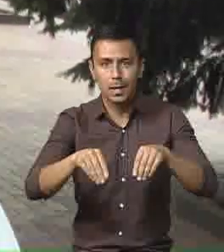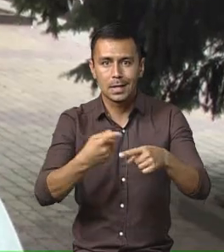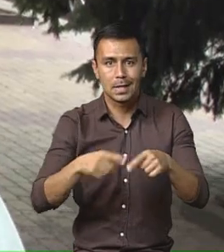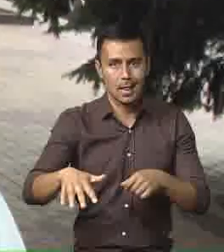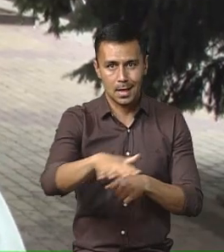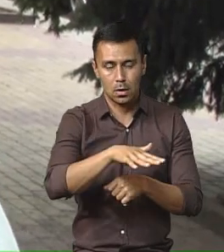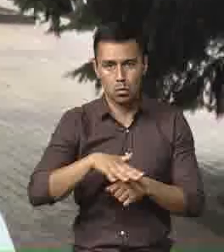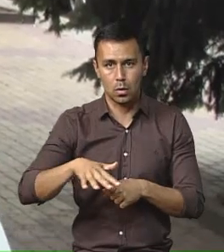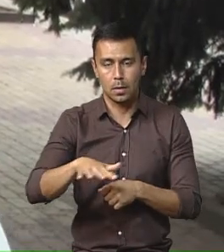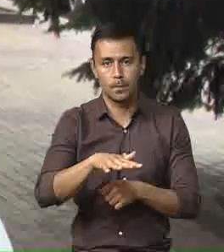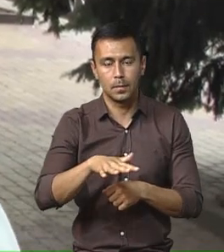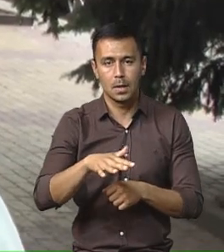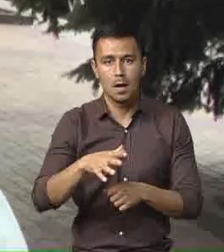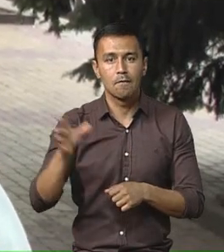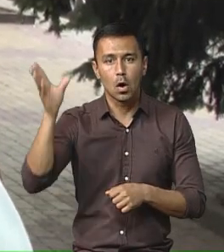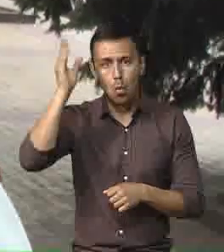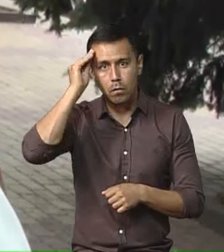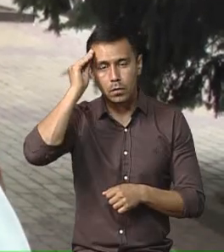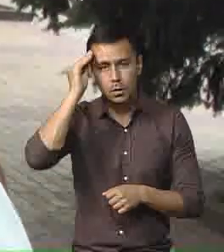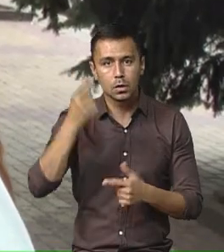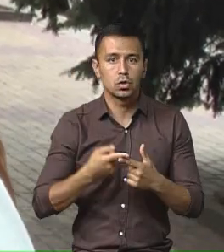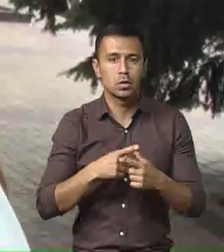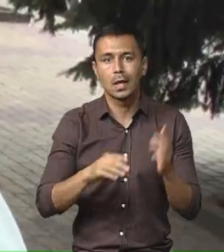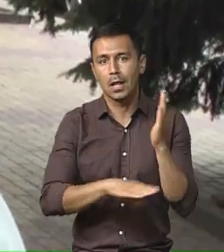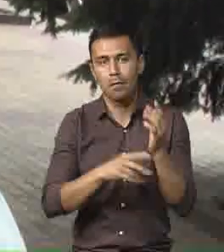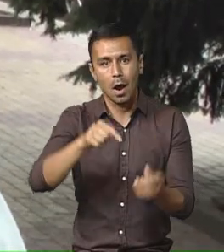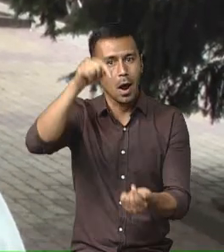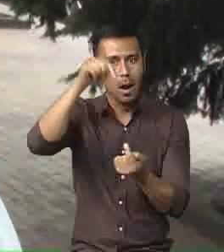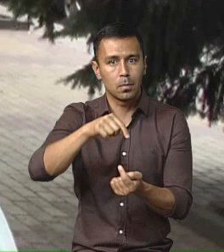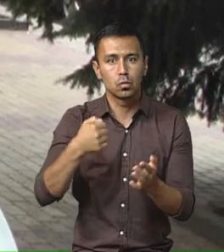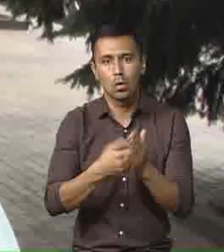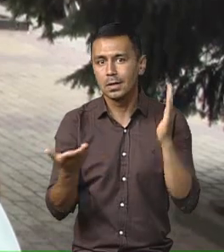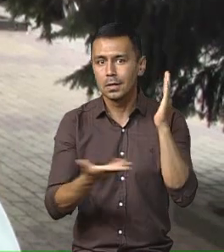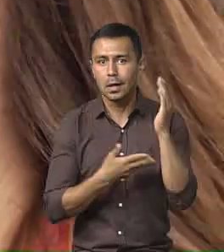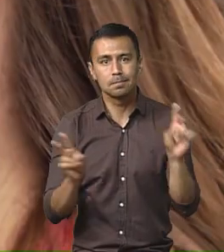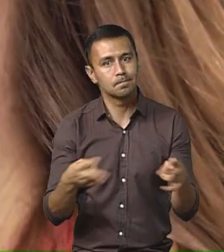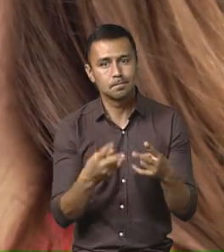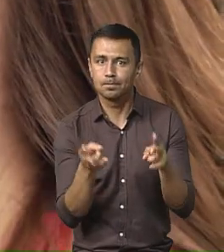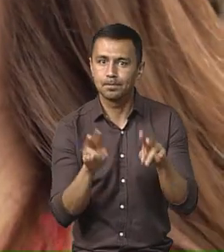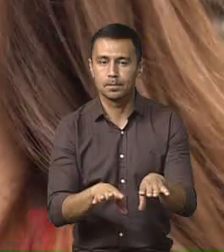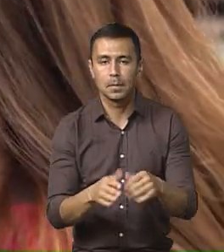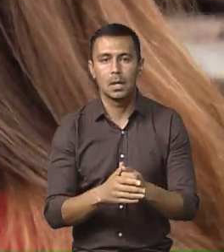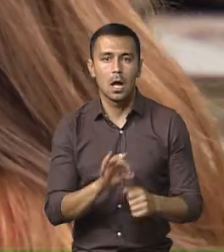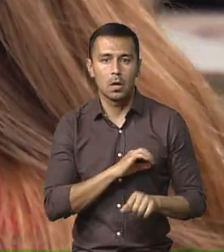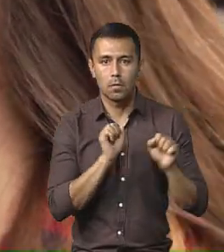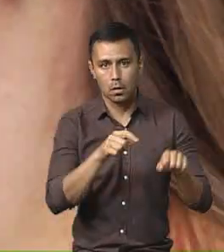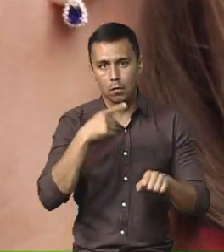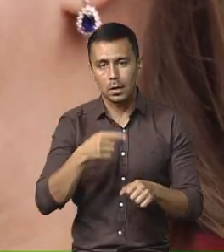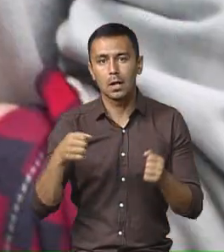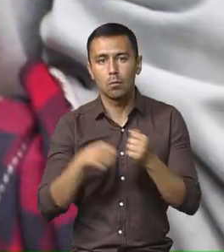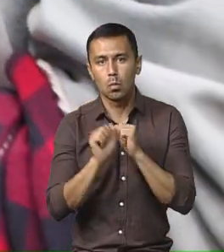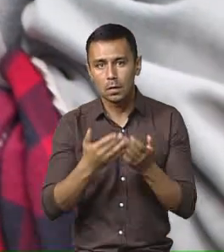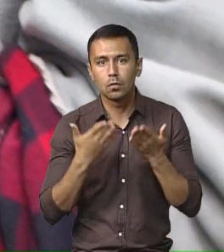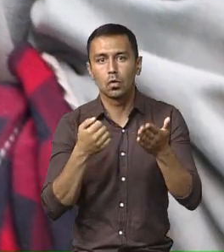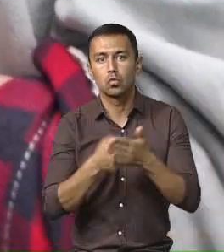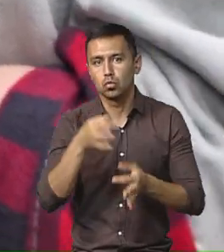території, враховувати, чи дерево підлягає до зрізання, чи не підлягає. Адвокатка каже, травмована може